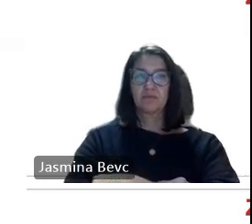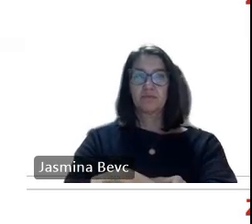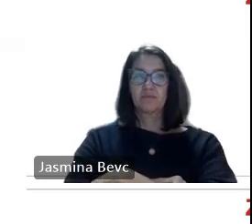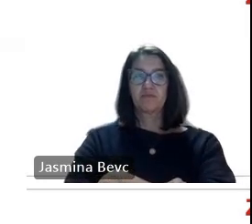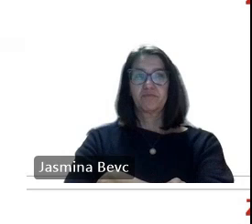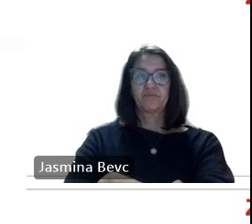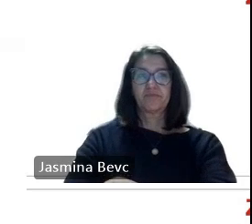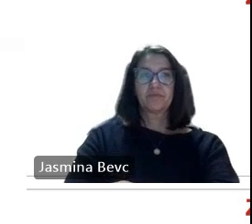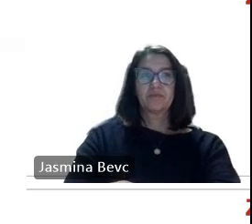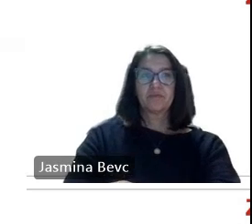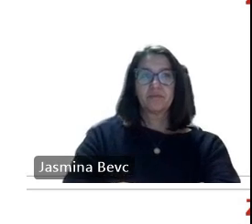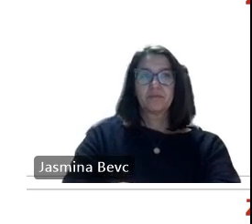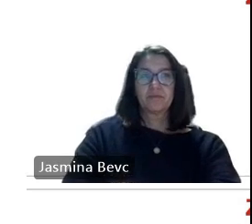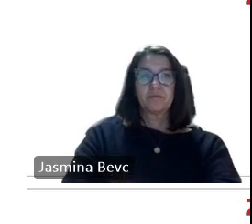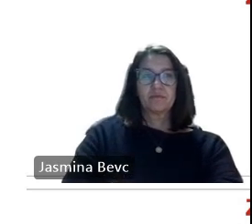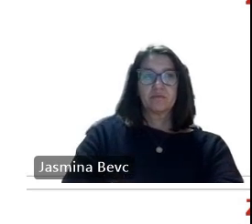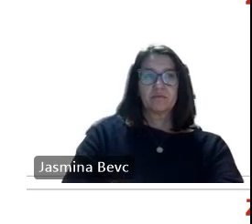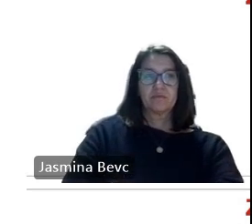stopinj Celzija.